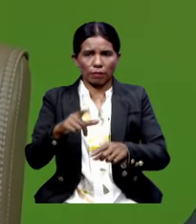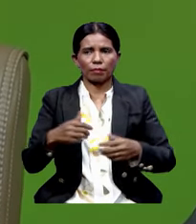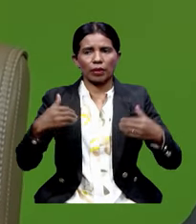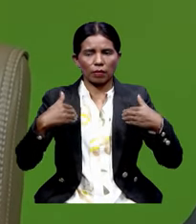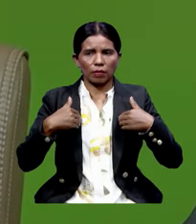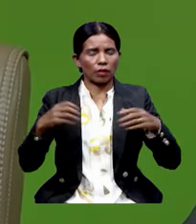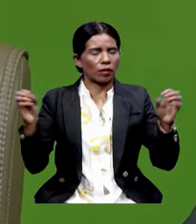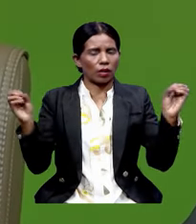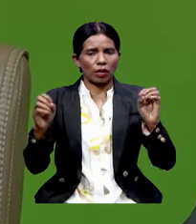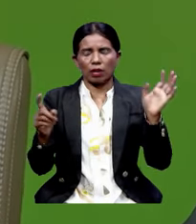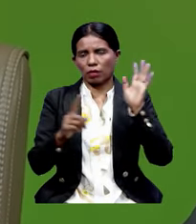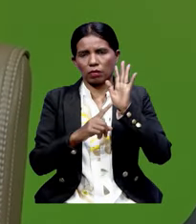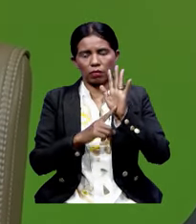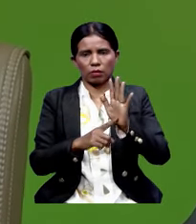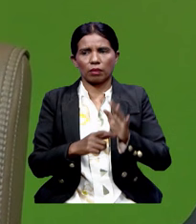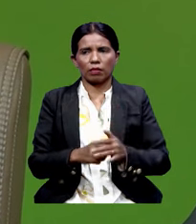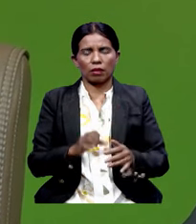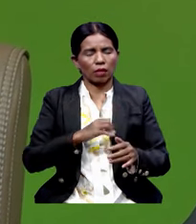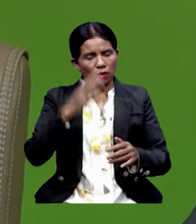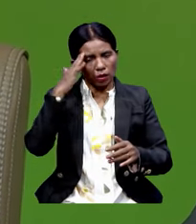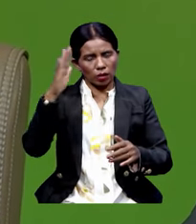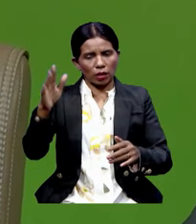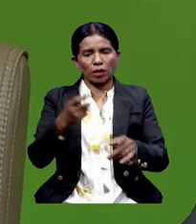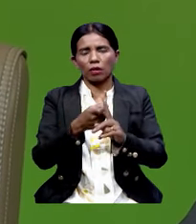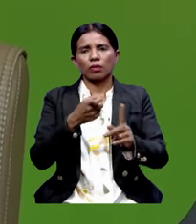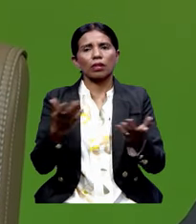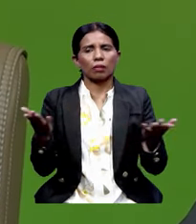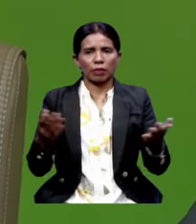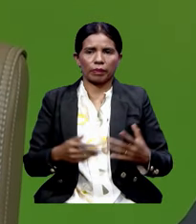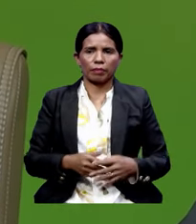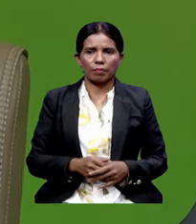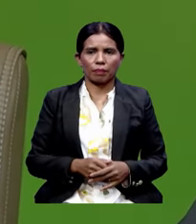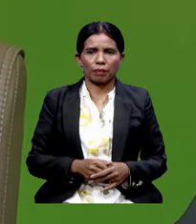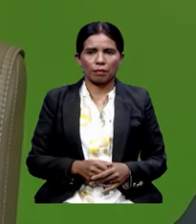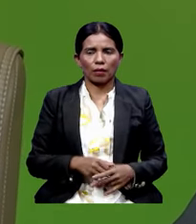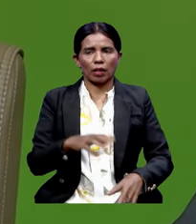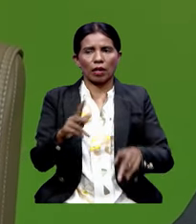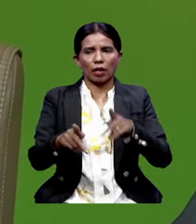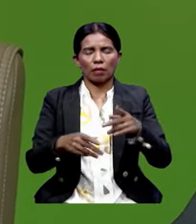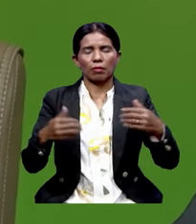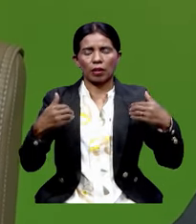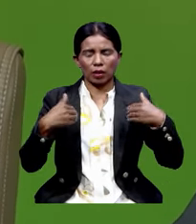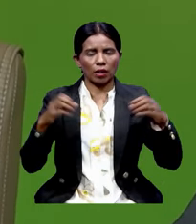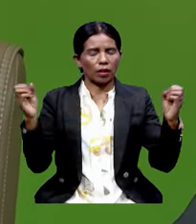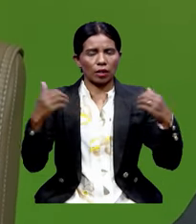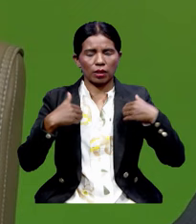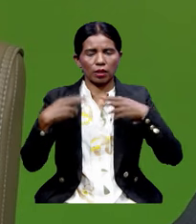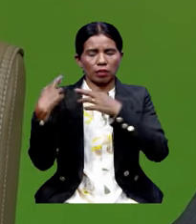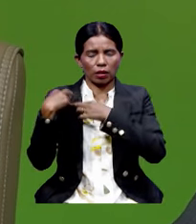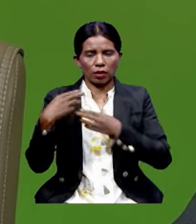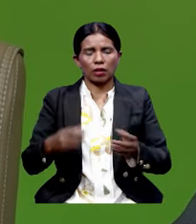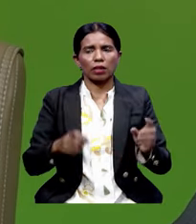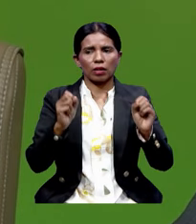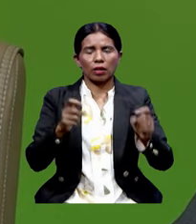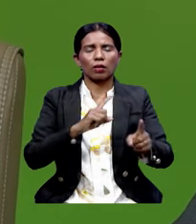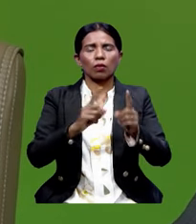lai indicação. Neve hau la tene fontes ni usi neve ema irresponsável sira partilha tem que